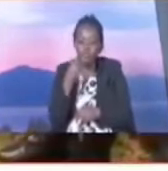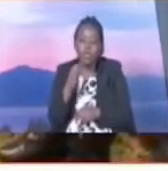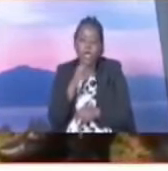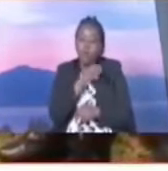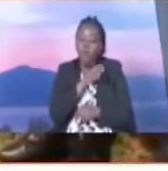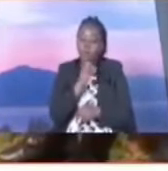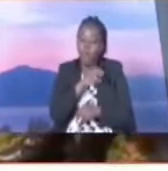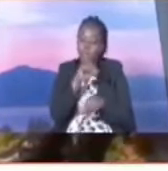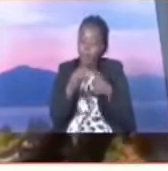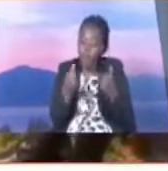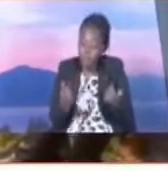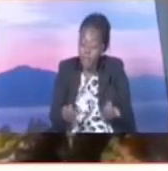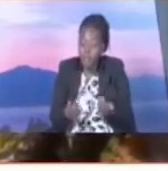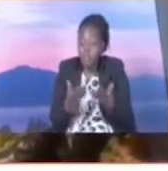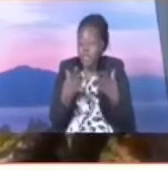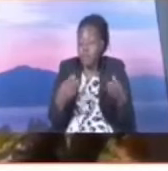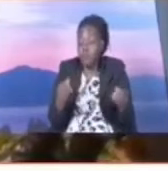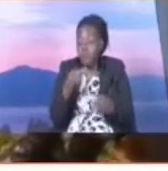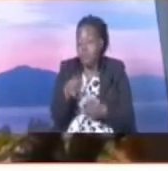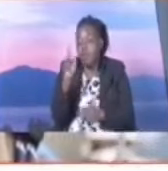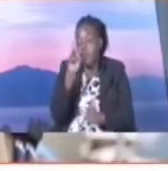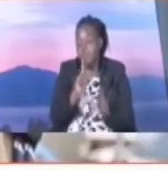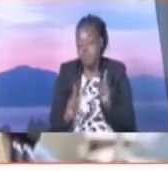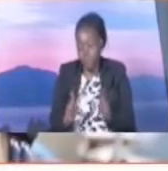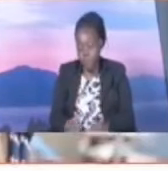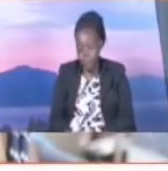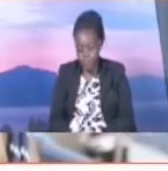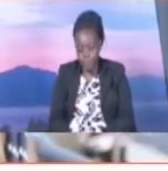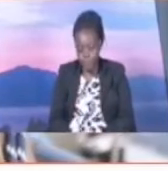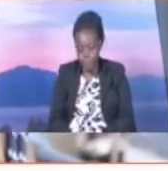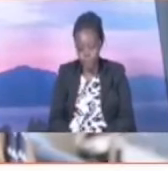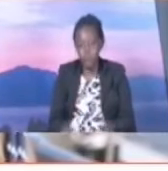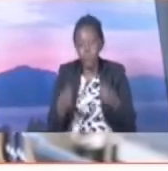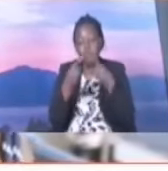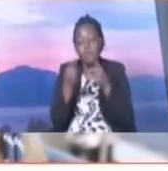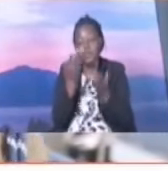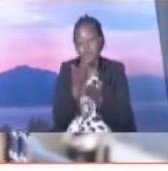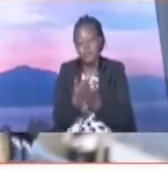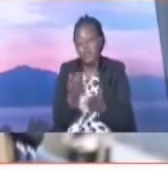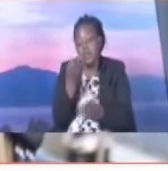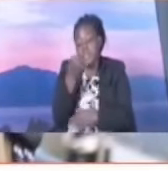enduulu oba waliwo abantu baabwe ababulako. Naye tusaba nti waba waliwo